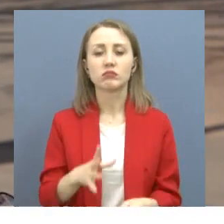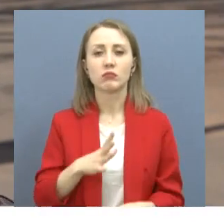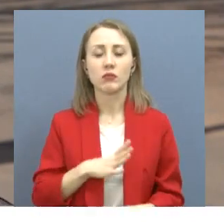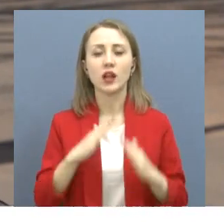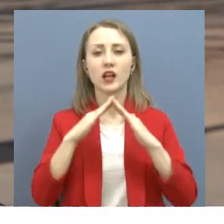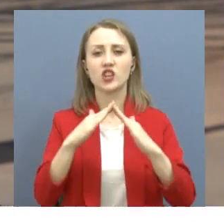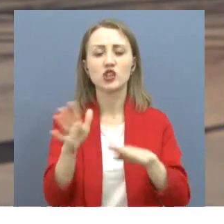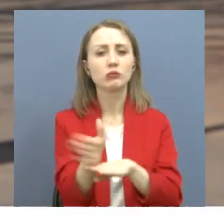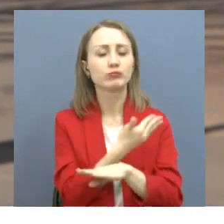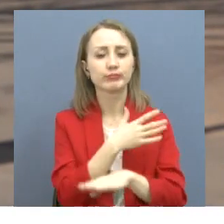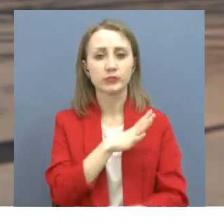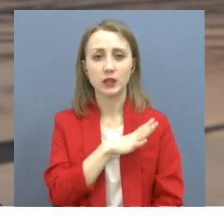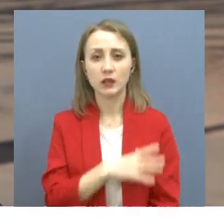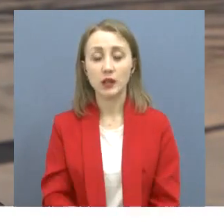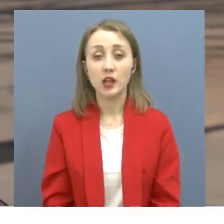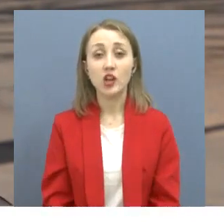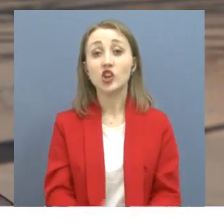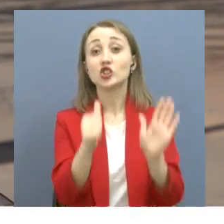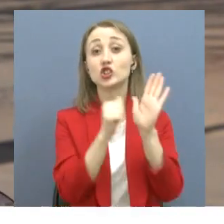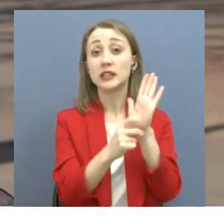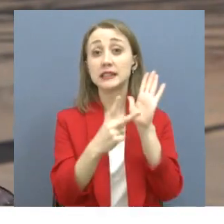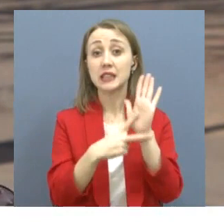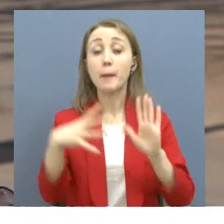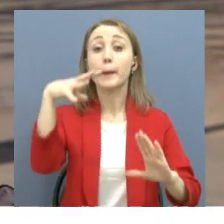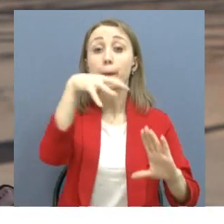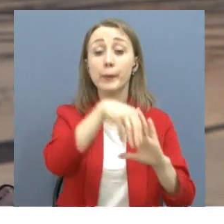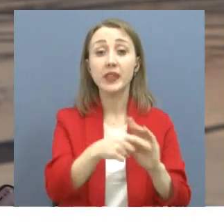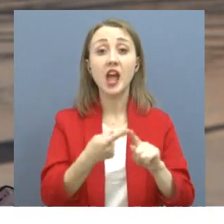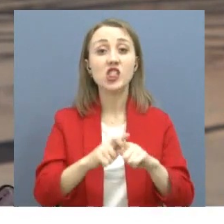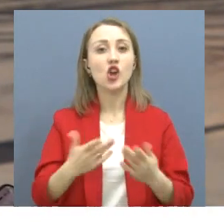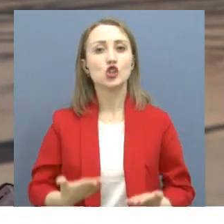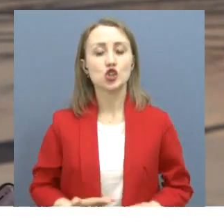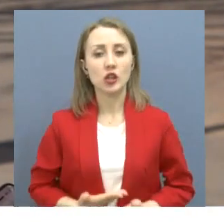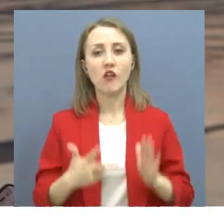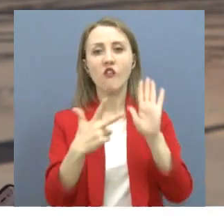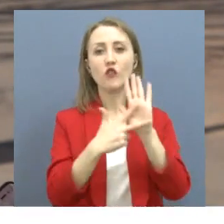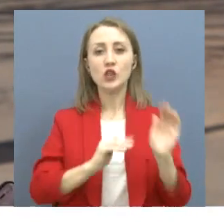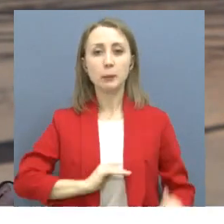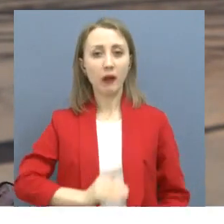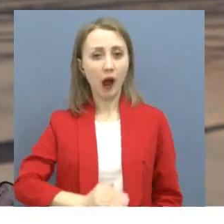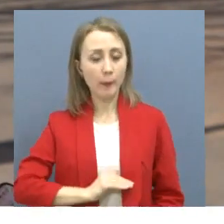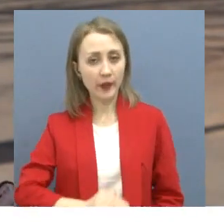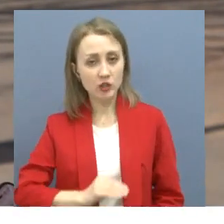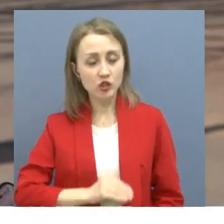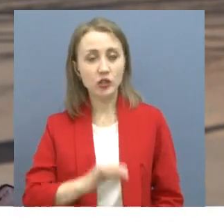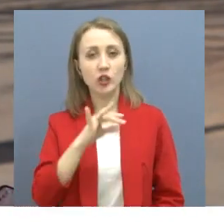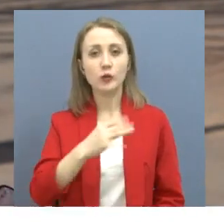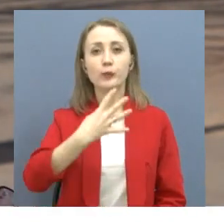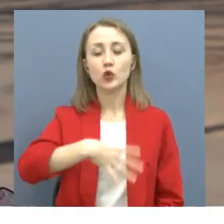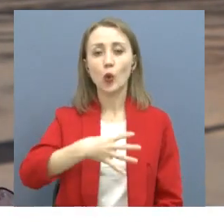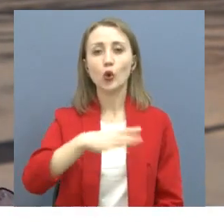них кровли крыш. Из них 67 это жилых, 8 коммерческих и